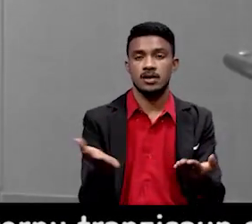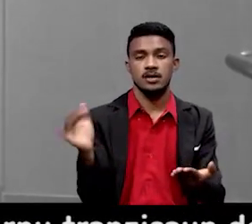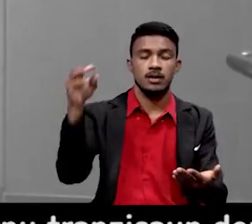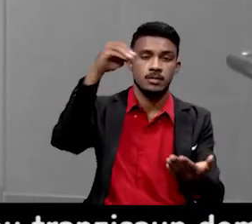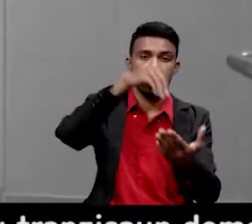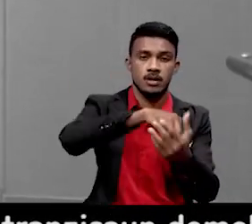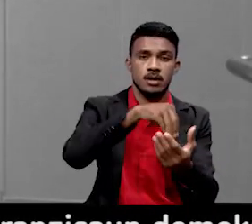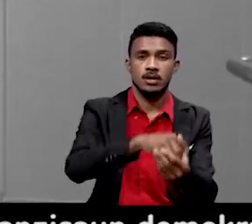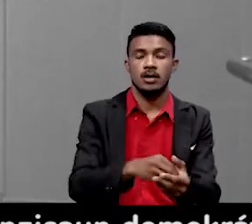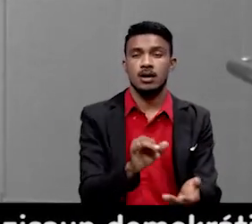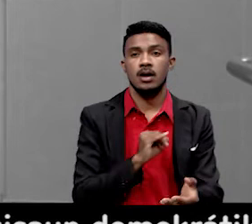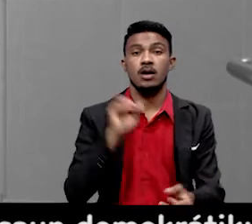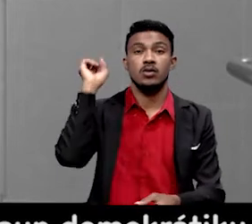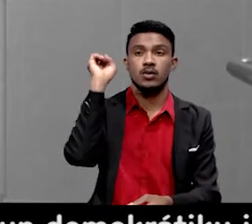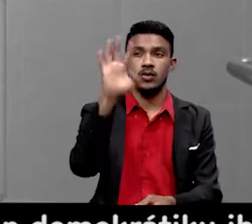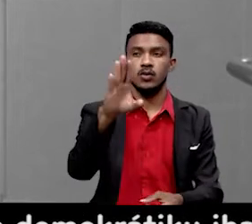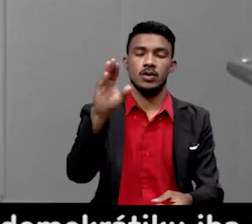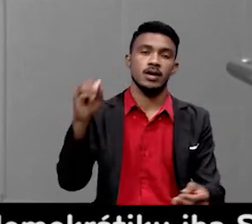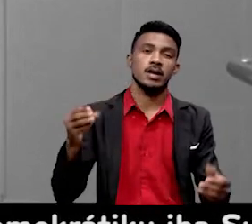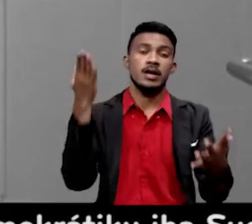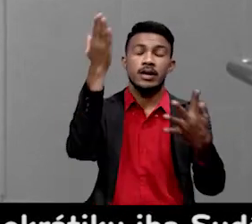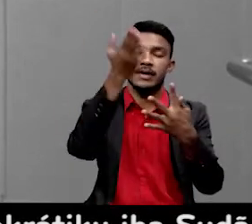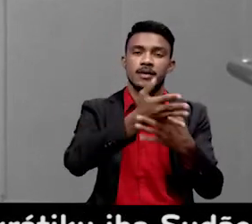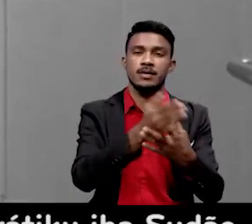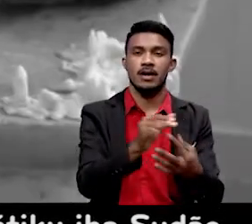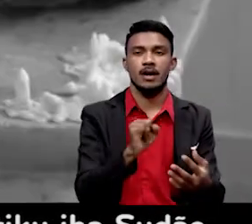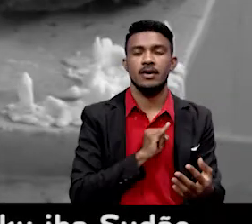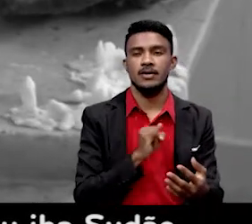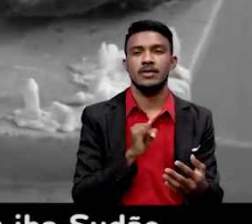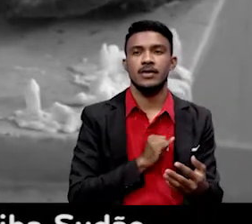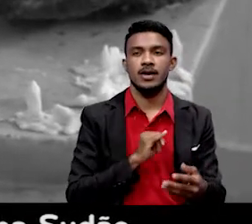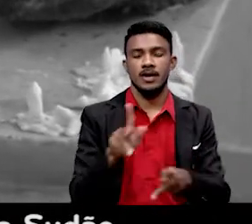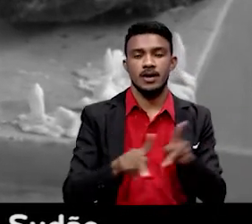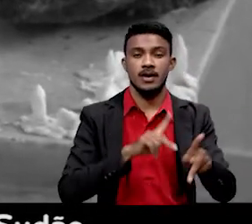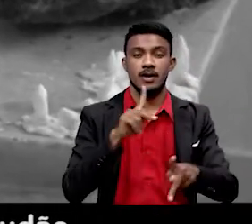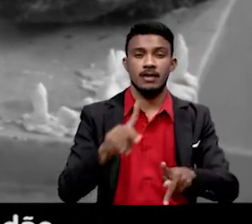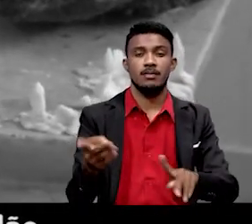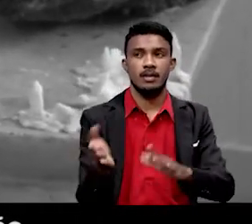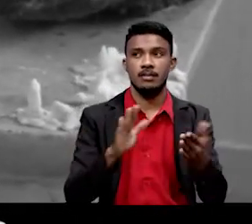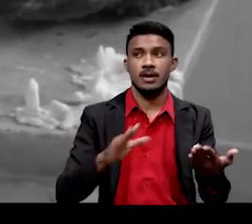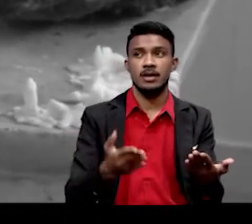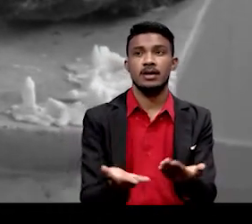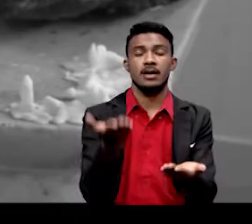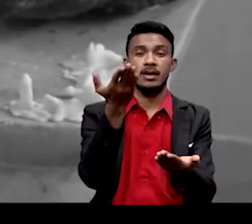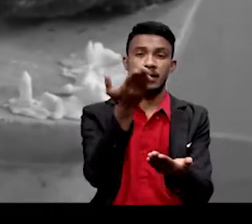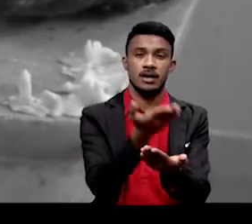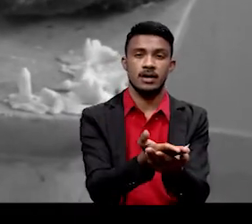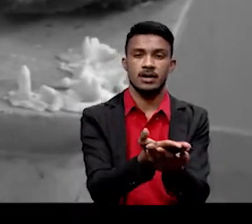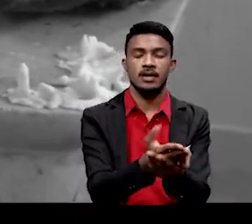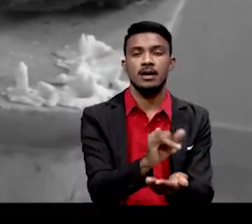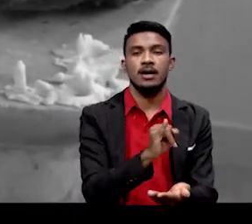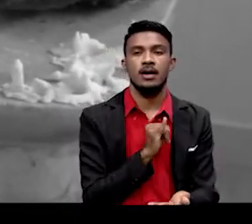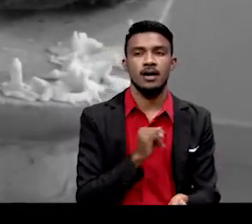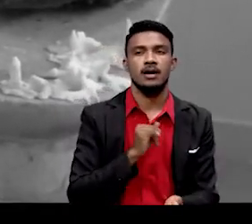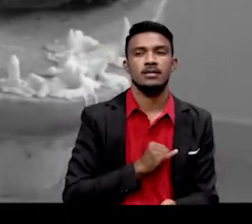hau tuda tamo ba helaran ne hau ihal mate letende ihe mate lete sok hau